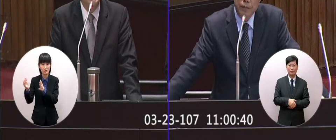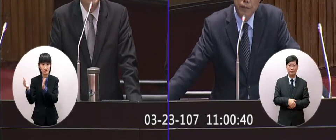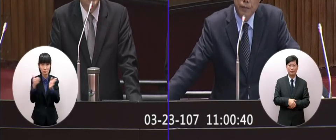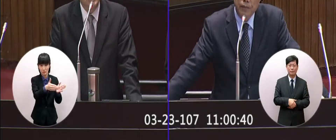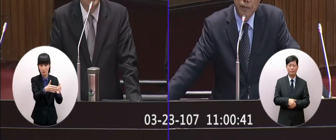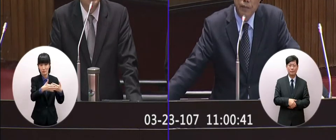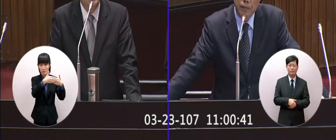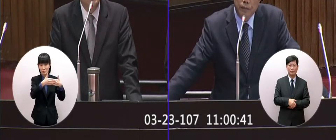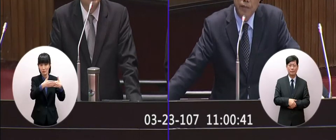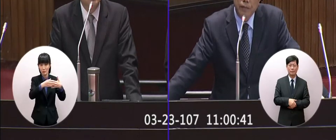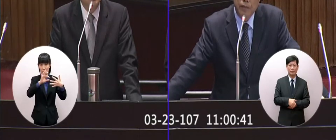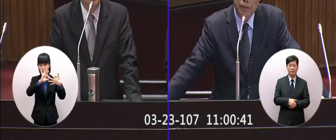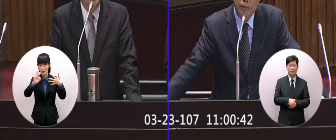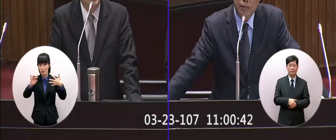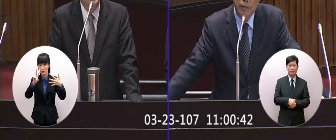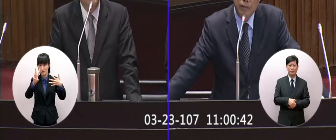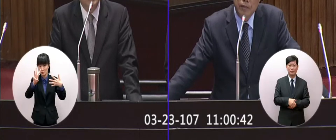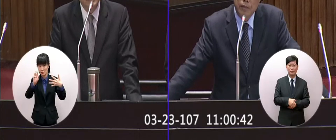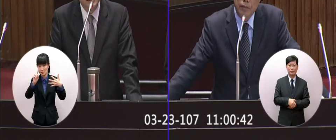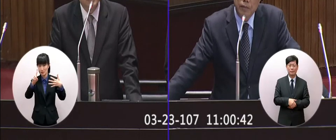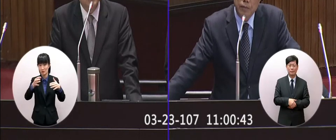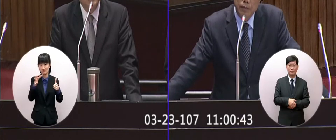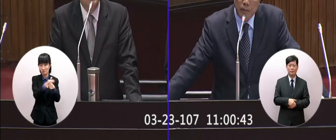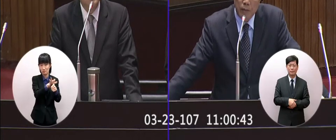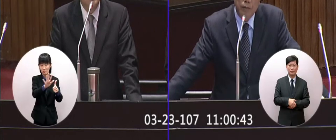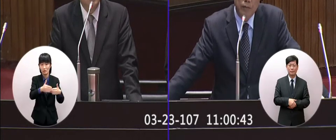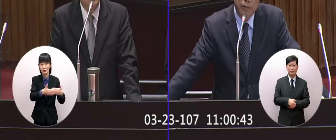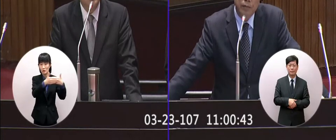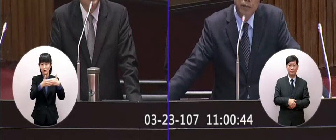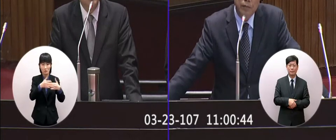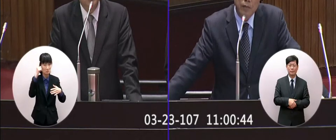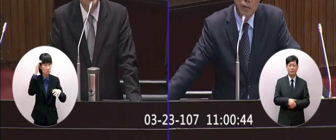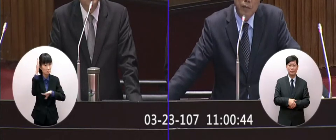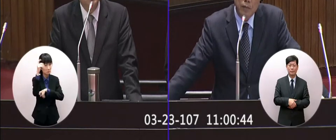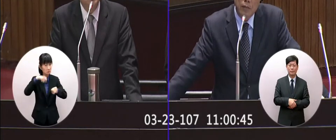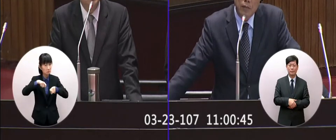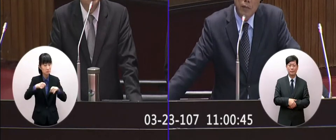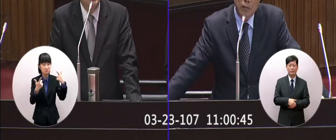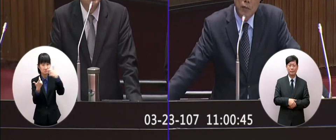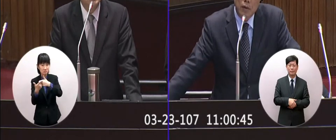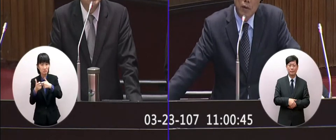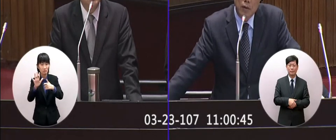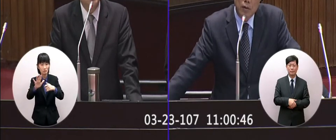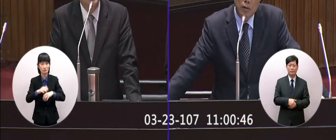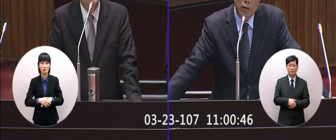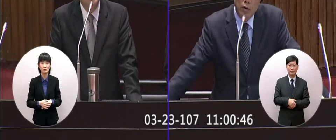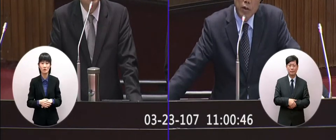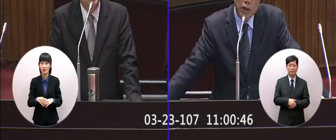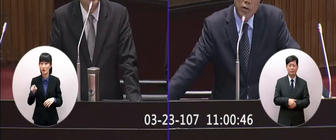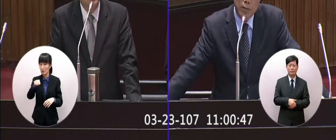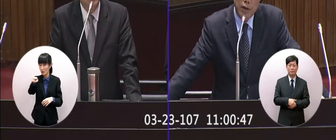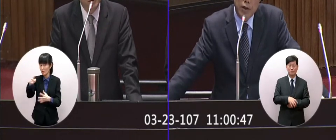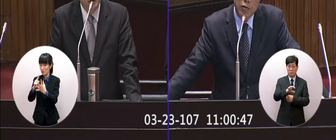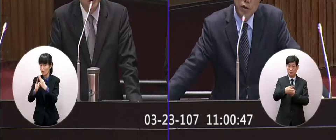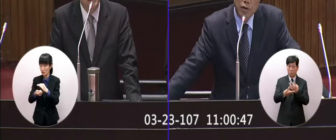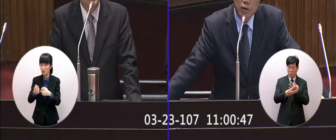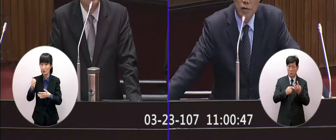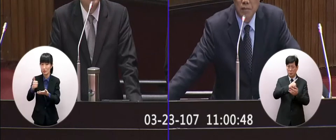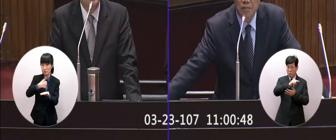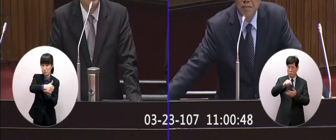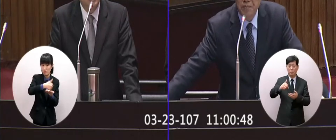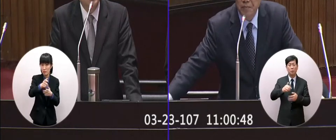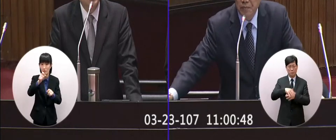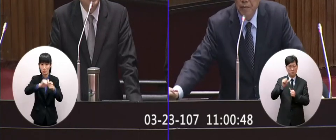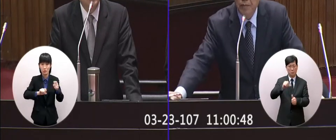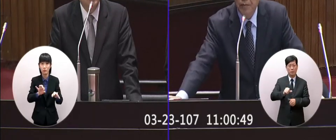提出特别301，那中国也已经反击了嘛？对某一些货物课征15%到25% 的货税，农业制品， 对，